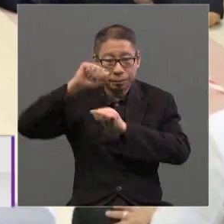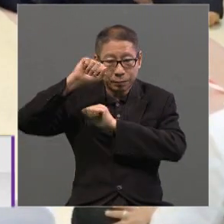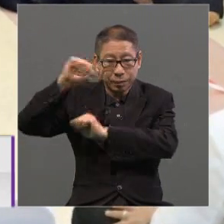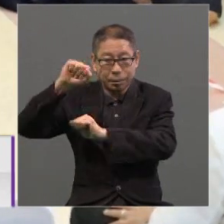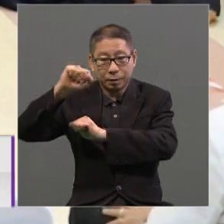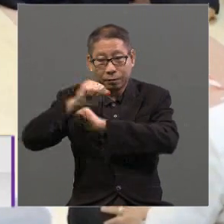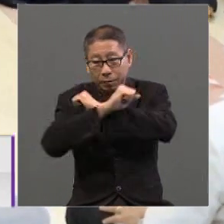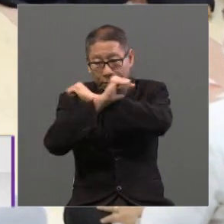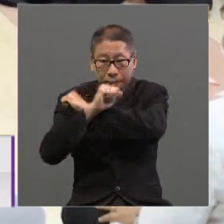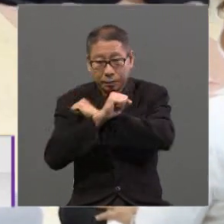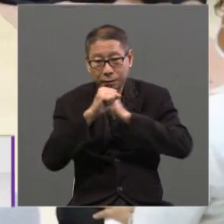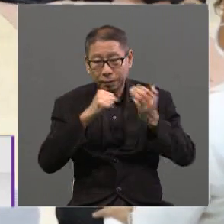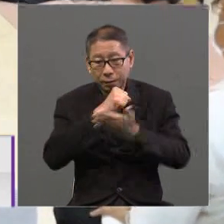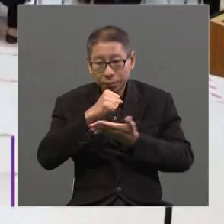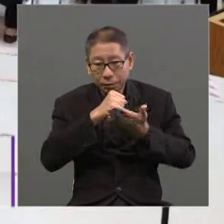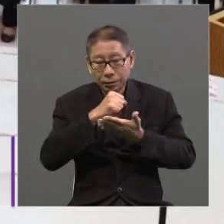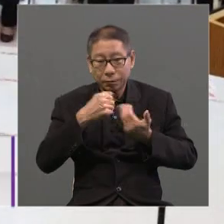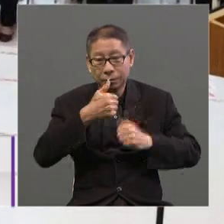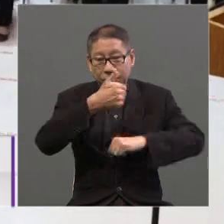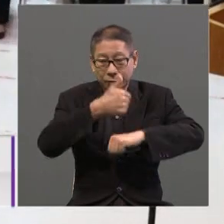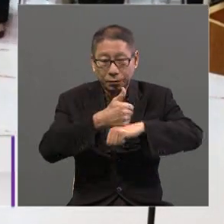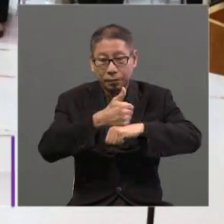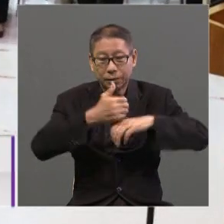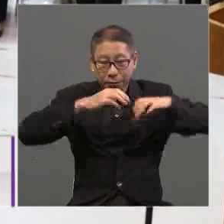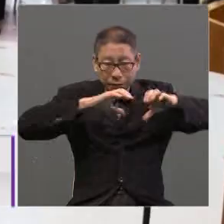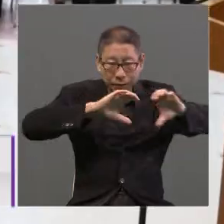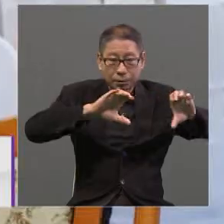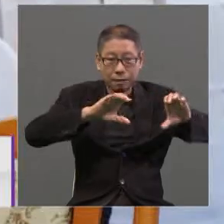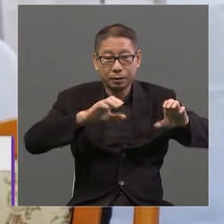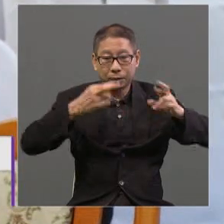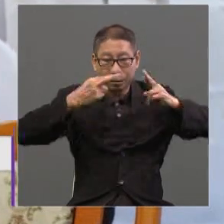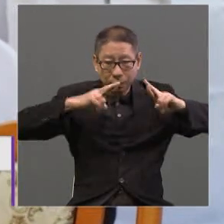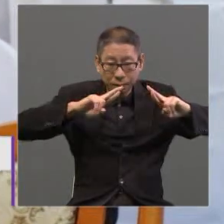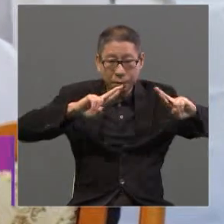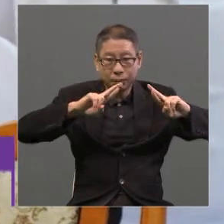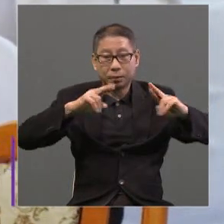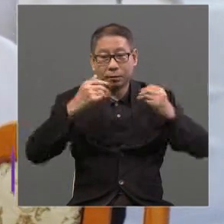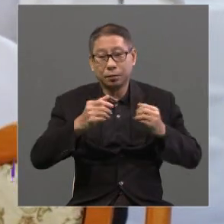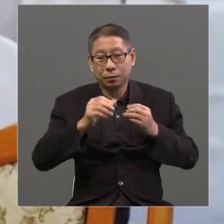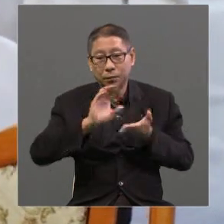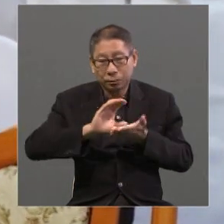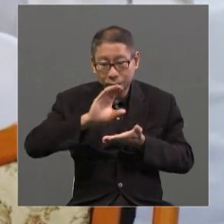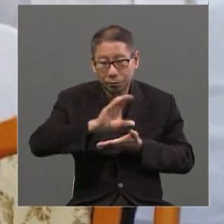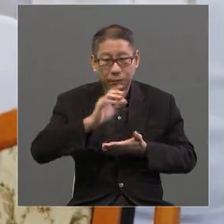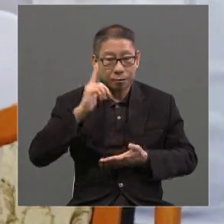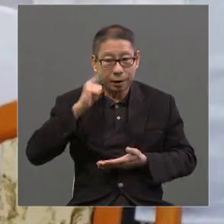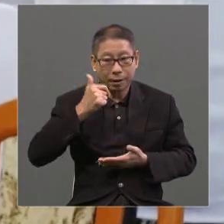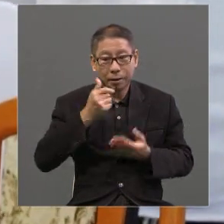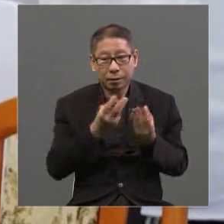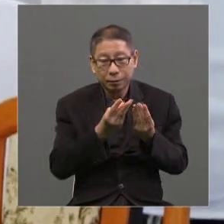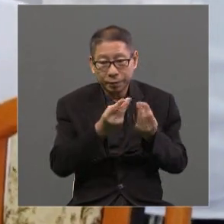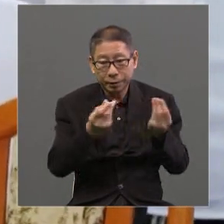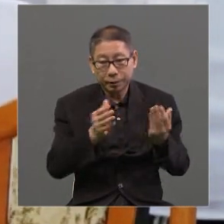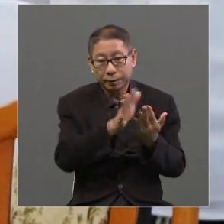ารมณ์ต่อต้านยาเสพติดมีทั้งหัวหน้าส่วนราชการหน่วยงานรัฐวิสาหกิจเครือข่ายกองทุนแม่ของแผ่นดินกลุ่มพลังมวลชนมาเข้าร่วมนะ